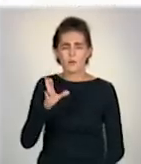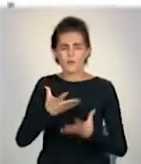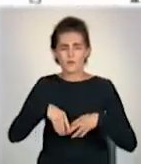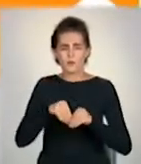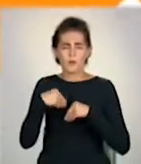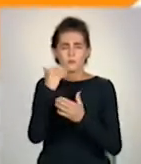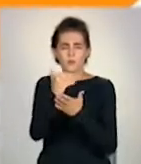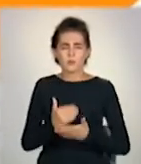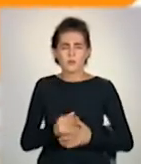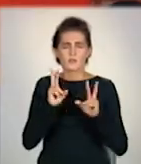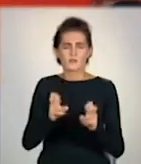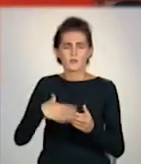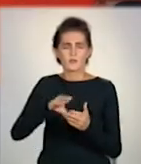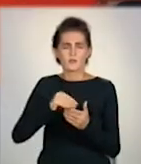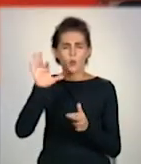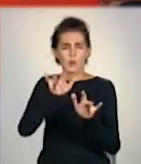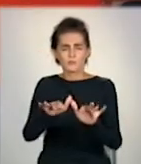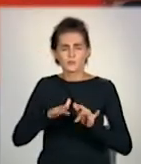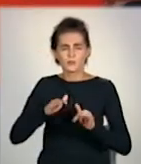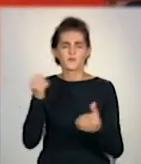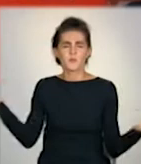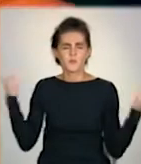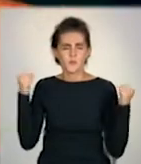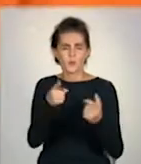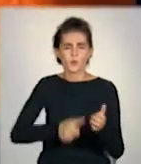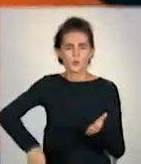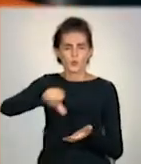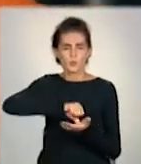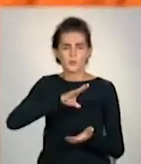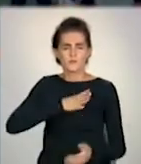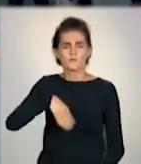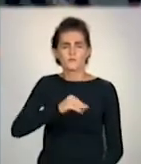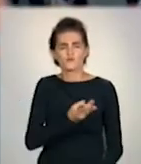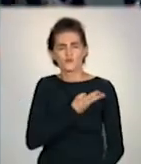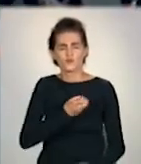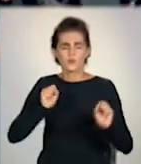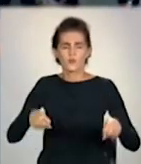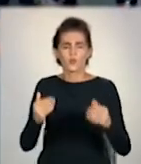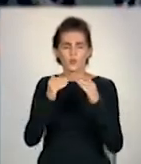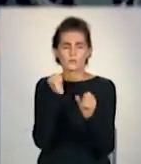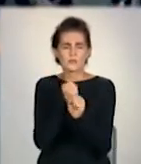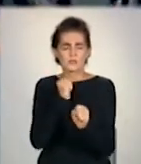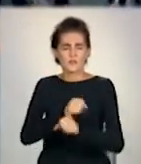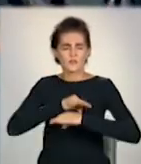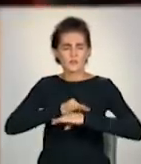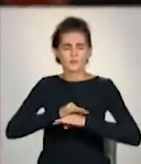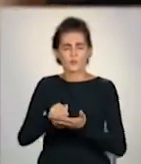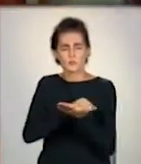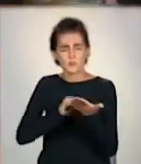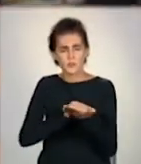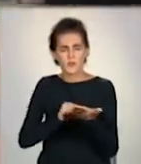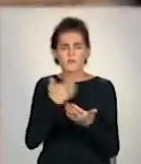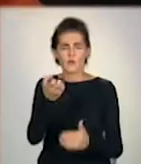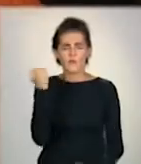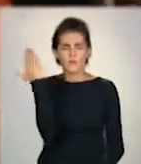проєкту «Діджитал Фізрах», в якому брав участь Андрій Пятов. Усі охочі в себе вдома можуть виконувати фізичні вправи завдяки